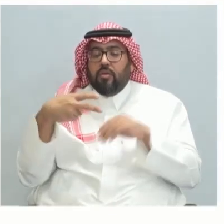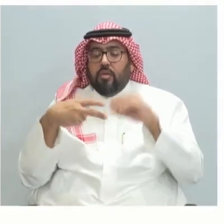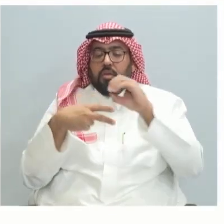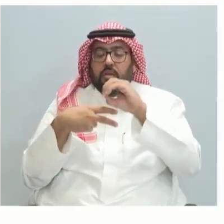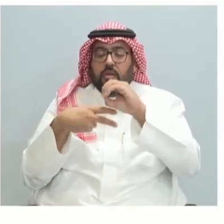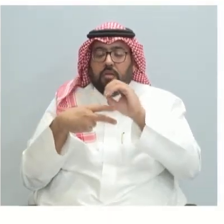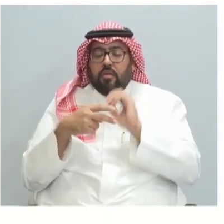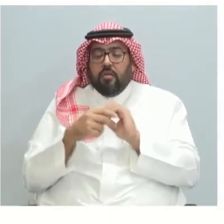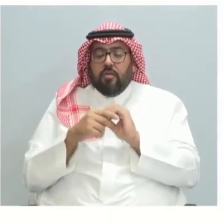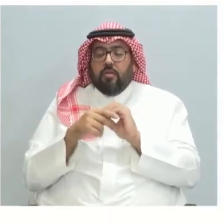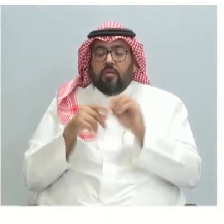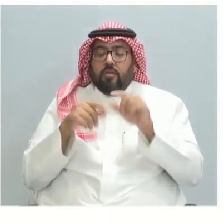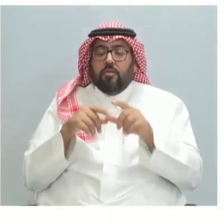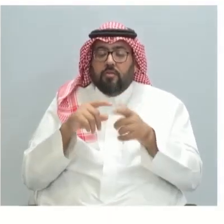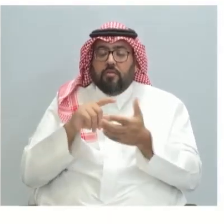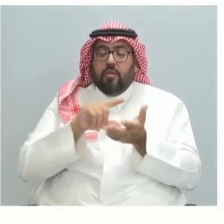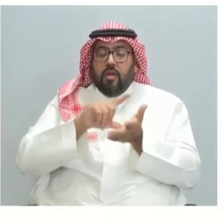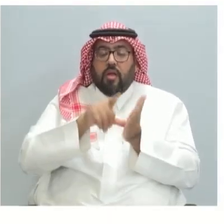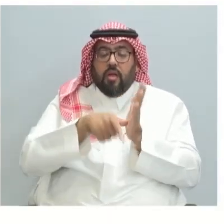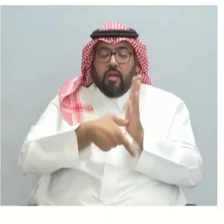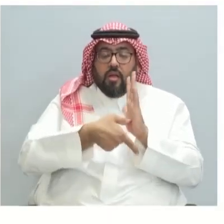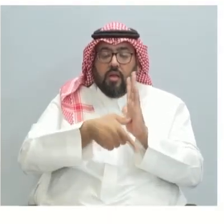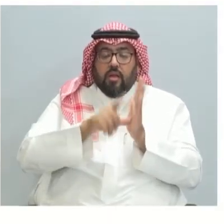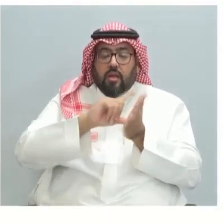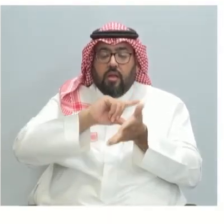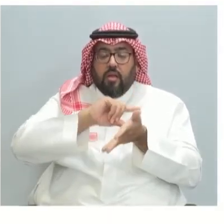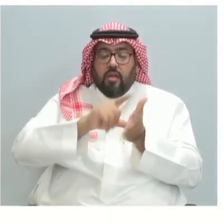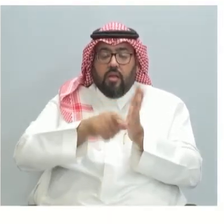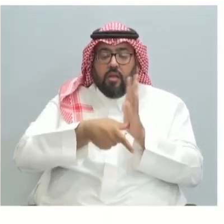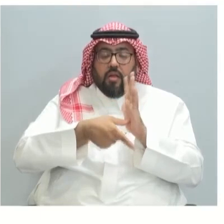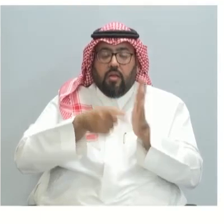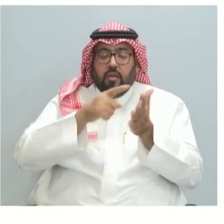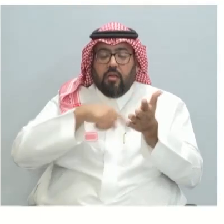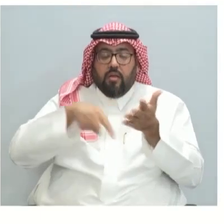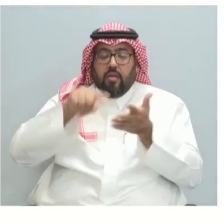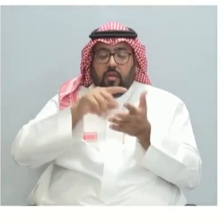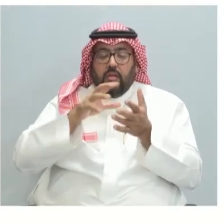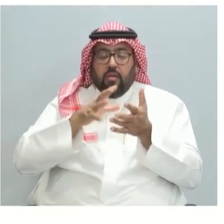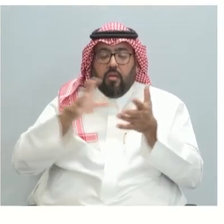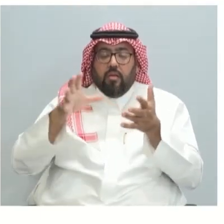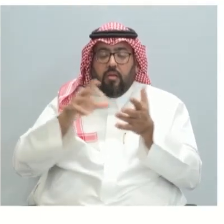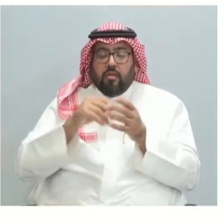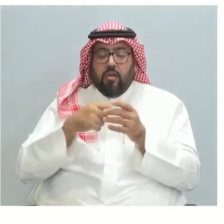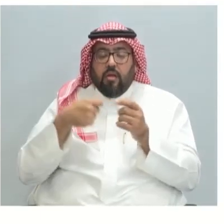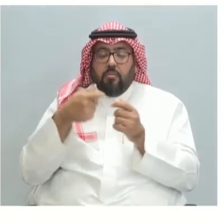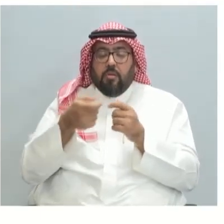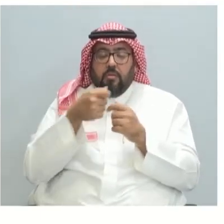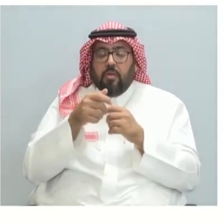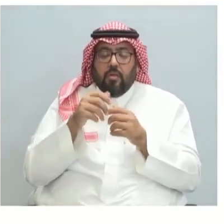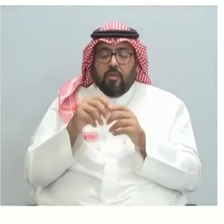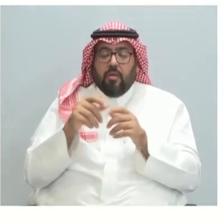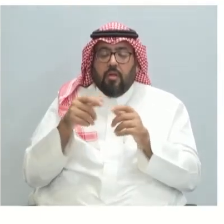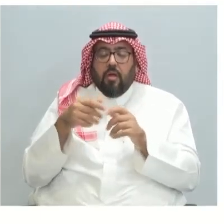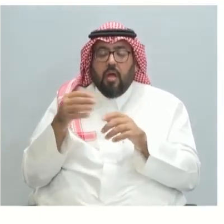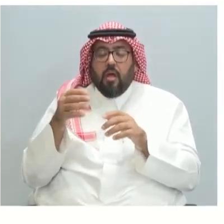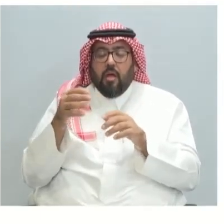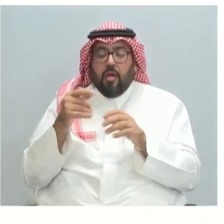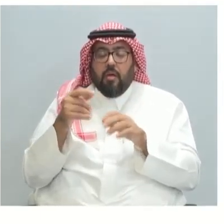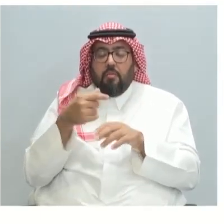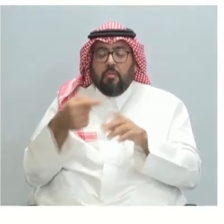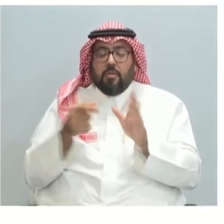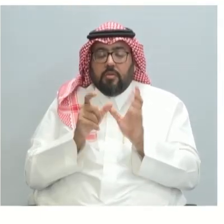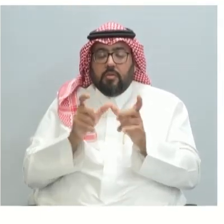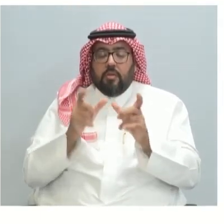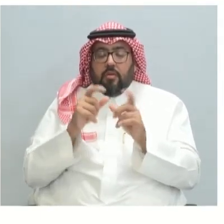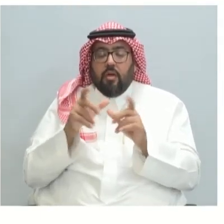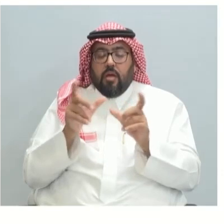الان نرسم دائره بقطر مناسب ونضع عنوان لهذا التمثيل مبيعات محطه وقود لدينا الزاويه